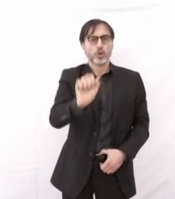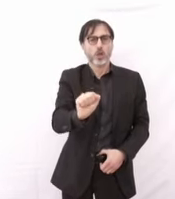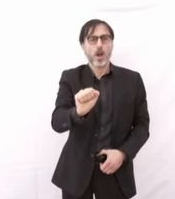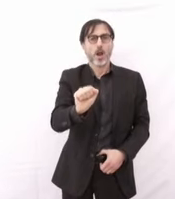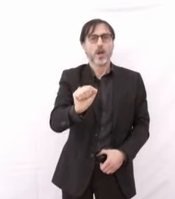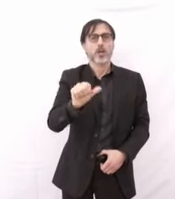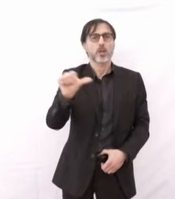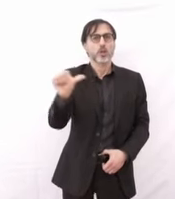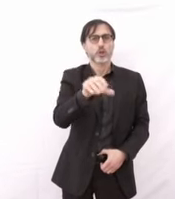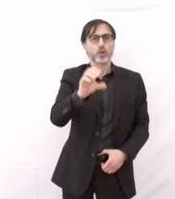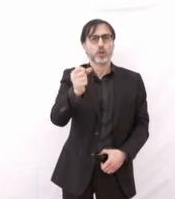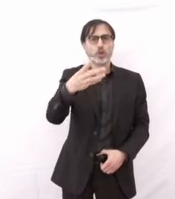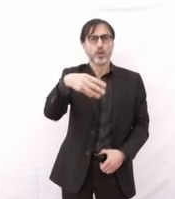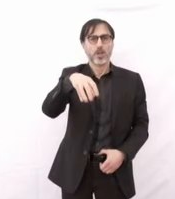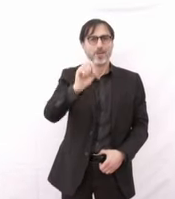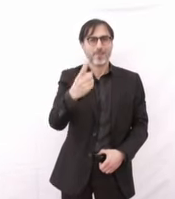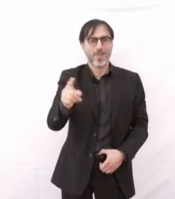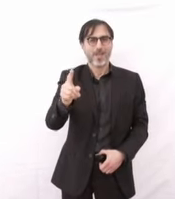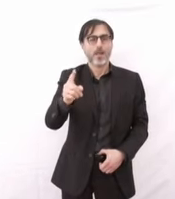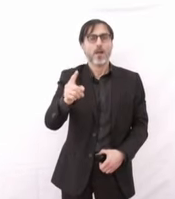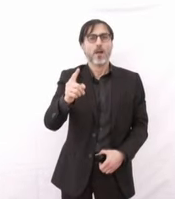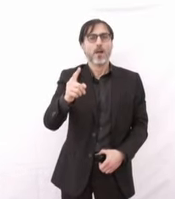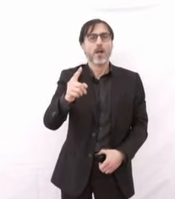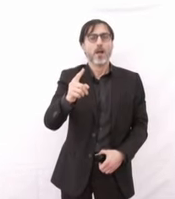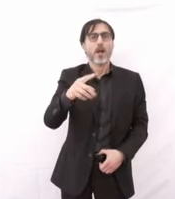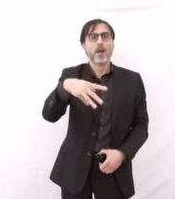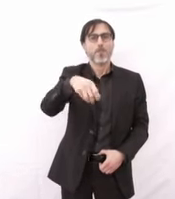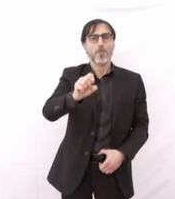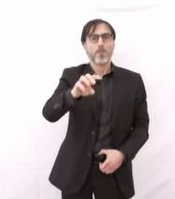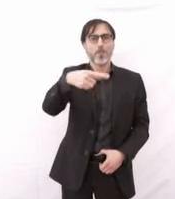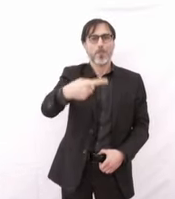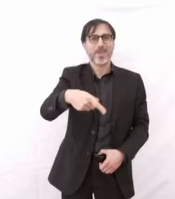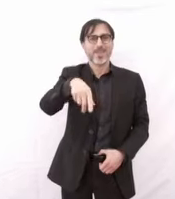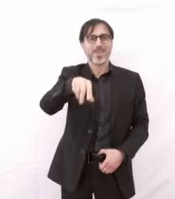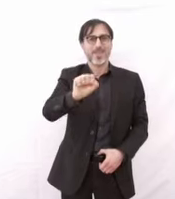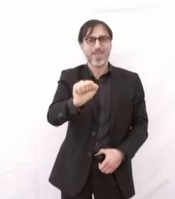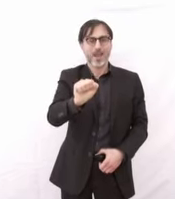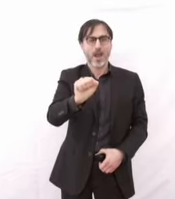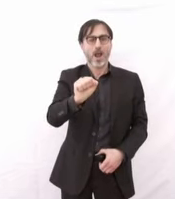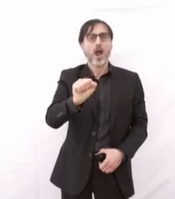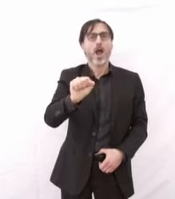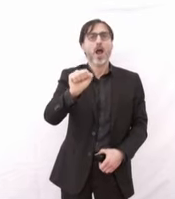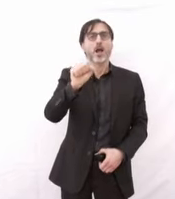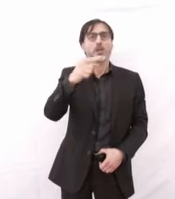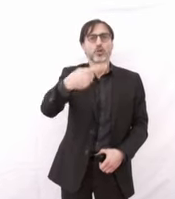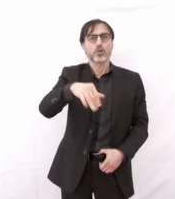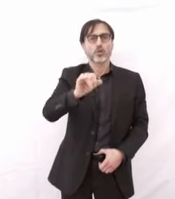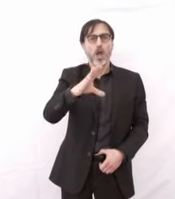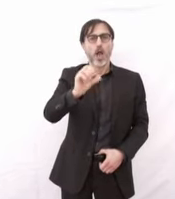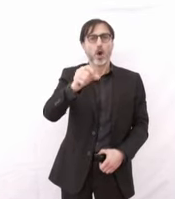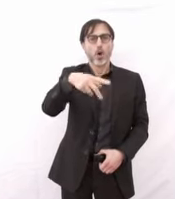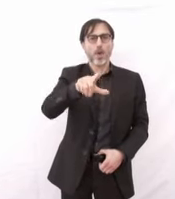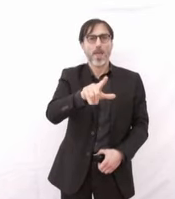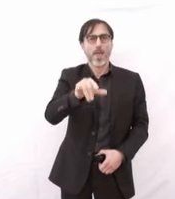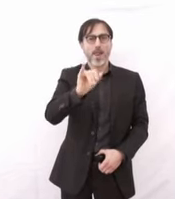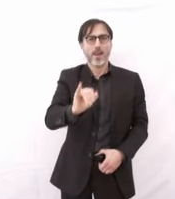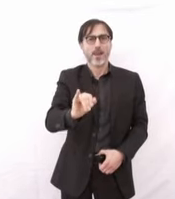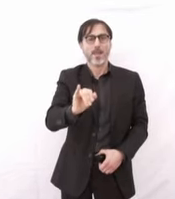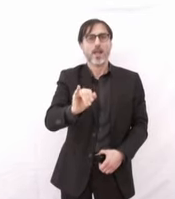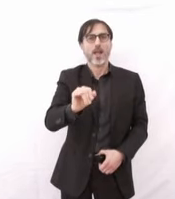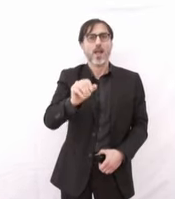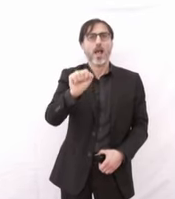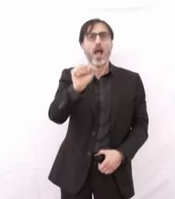Grazia Scimè, Francesco Megna, Alberto Giacomelli,